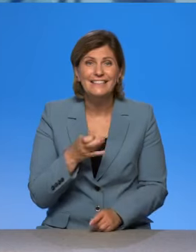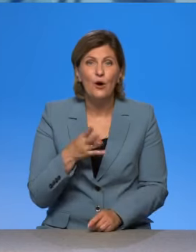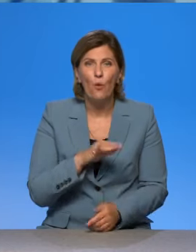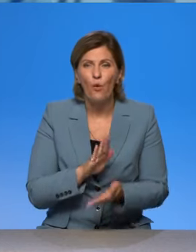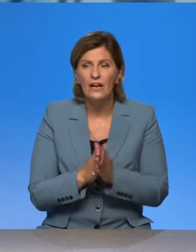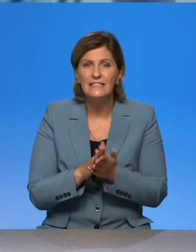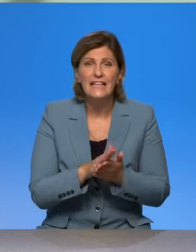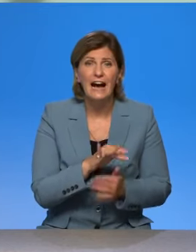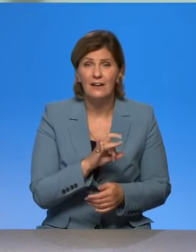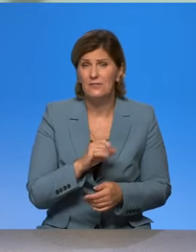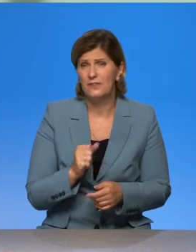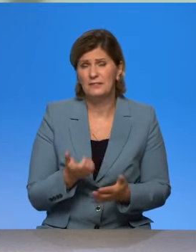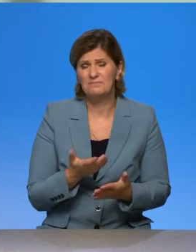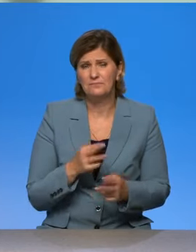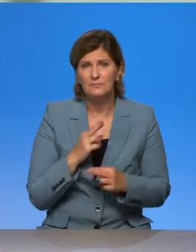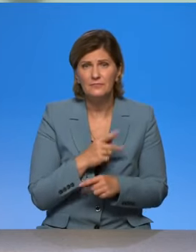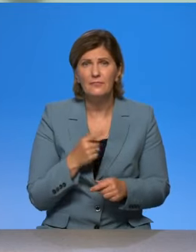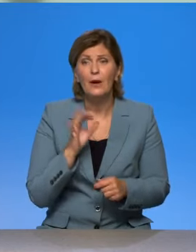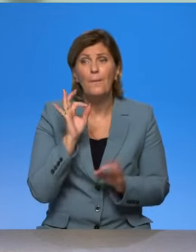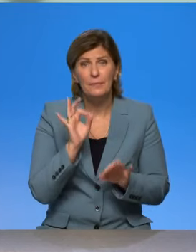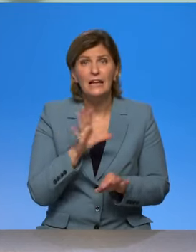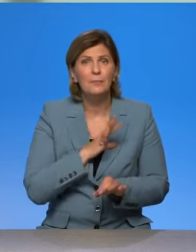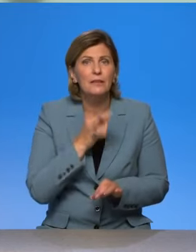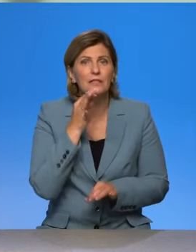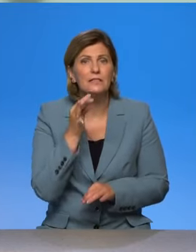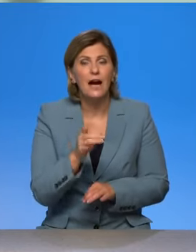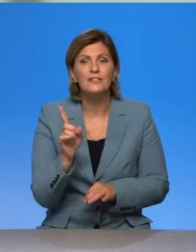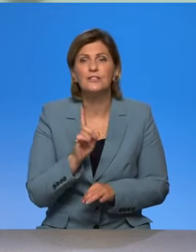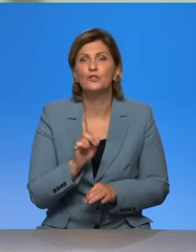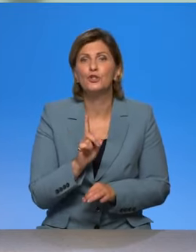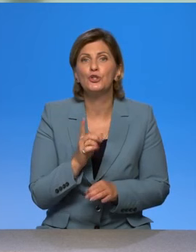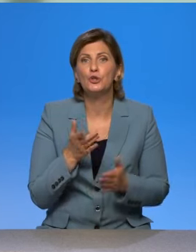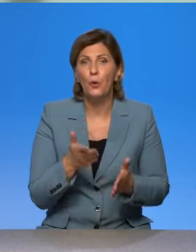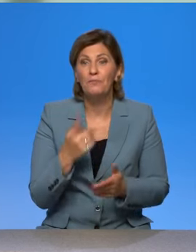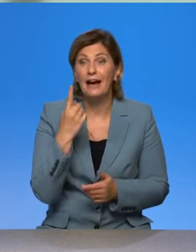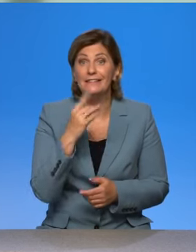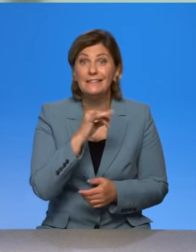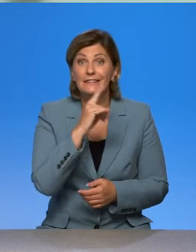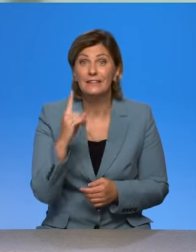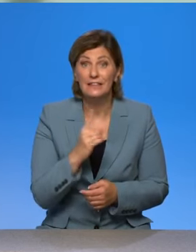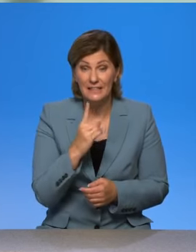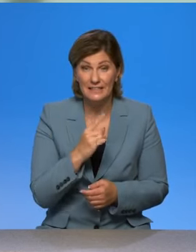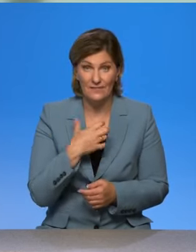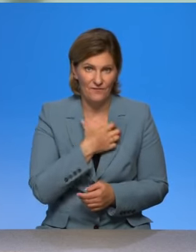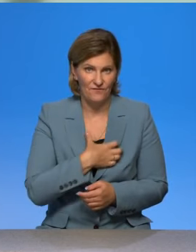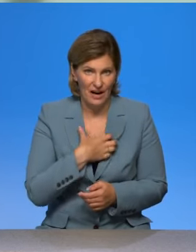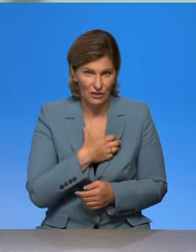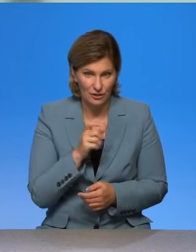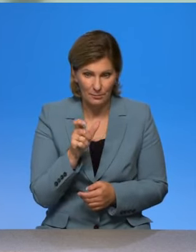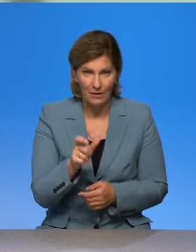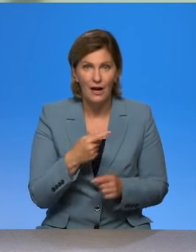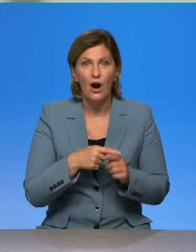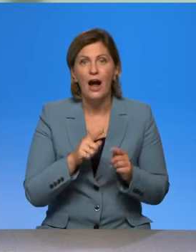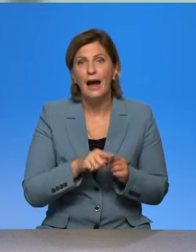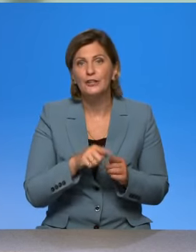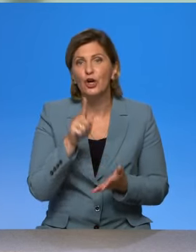несомненно. Очень верно было отмечено о том, что, в принципе, один из основных аспектов – это доверие к социальным